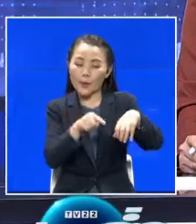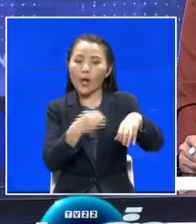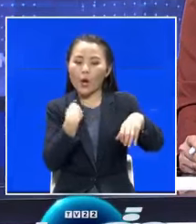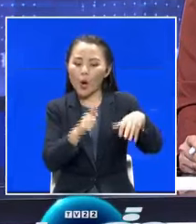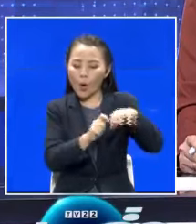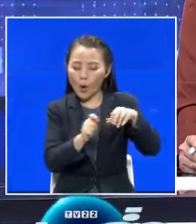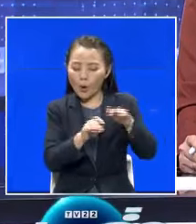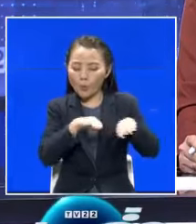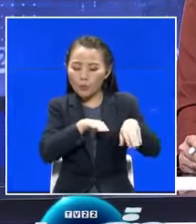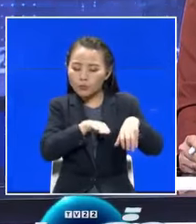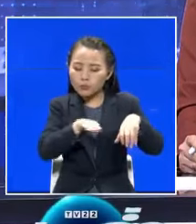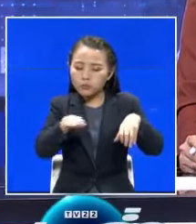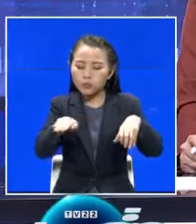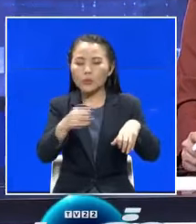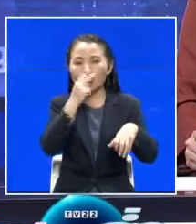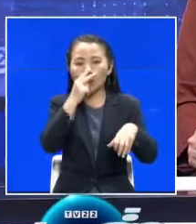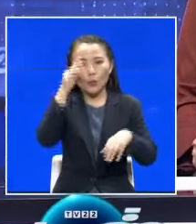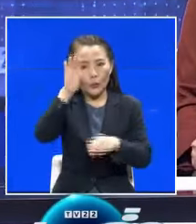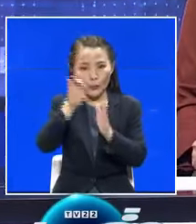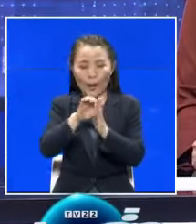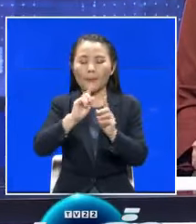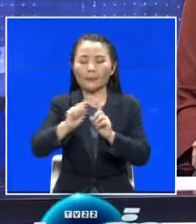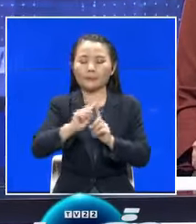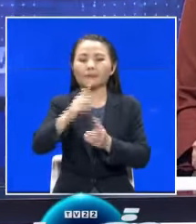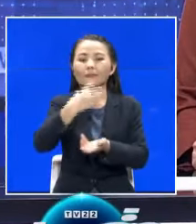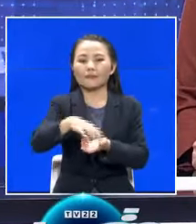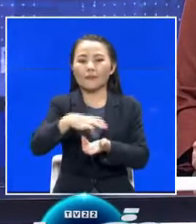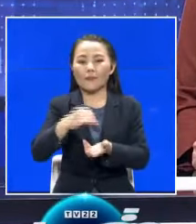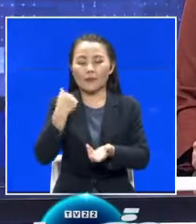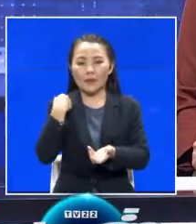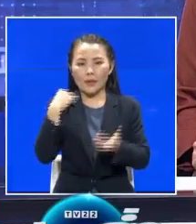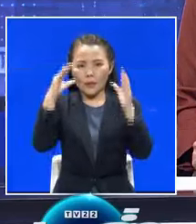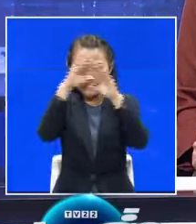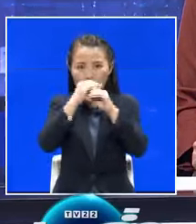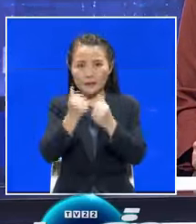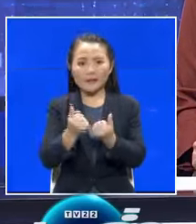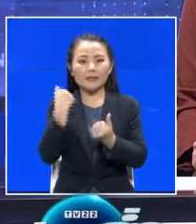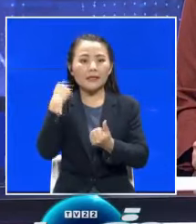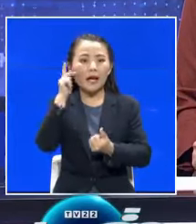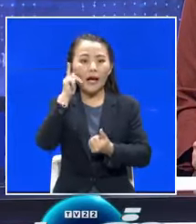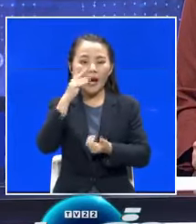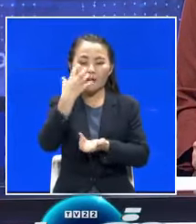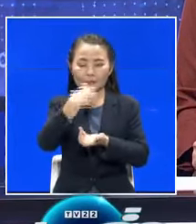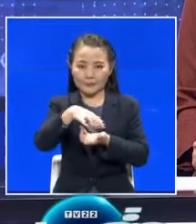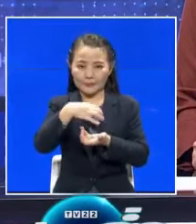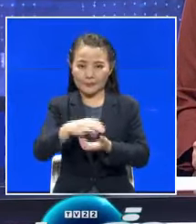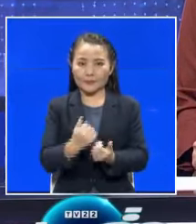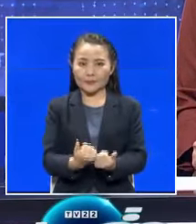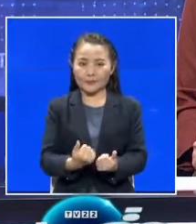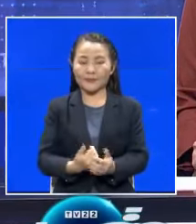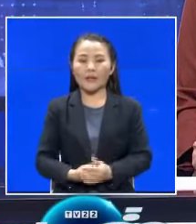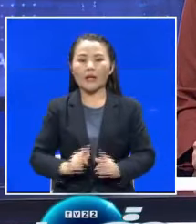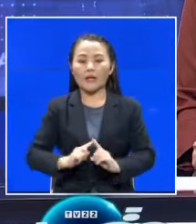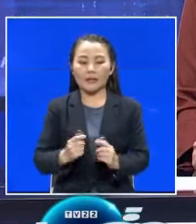ความเคลื่อนไหวล่าสุดให้คุณผู้ชมได้ติดตามกันแน่นอนเปิดข่าวค่ำเนชั่นทีวีเอาไว้ยาวๆเลยนะคะแต่ว่าช่ว